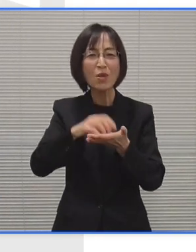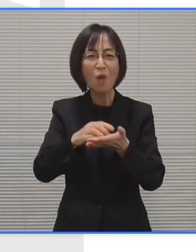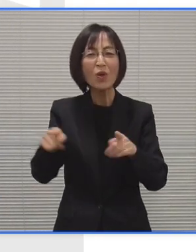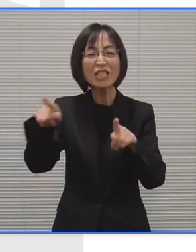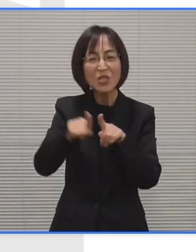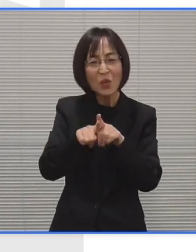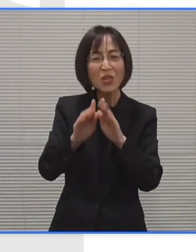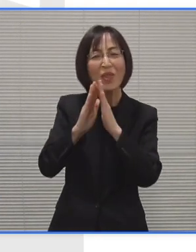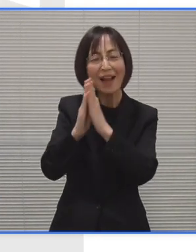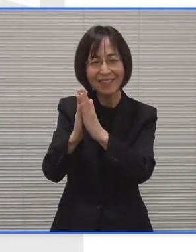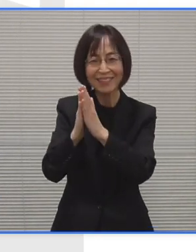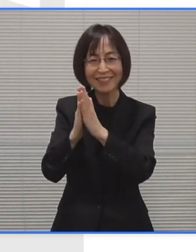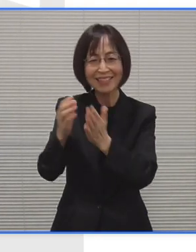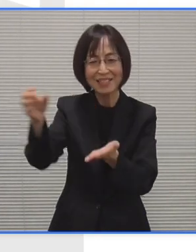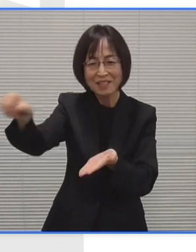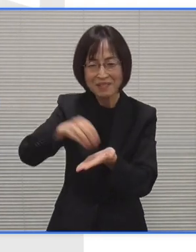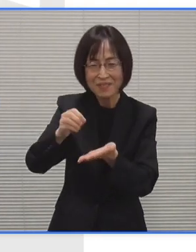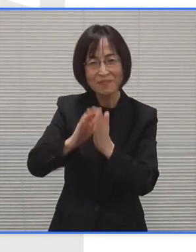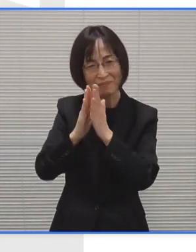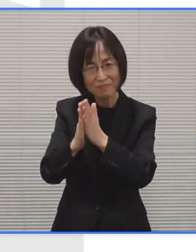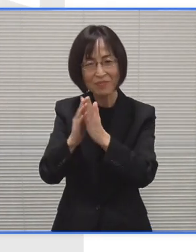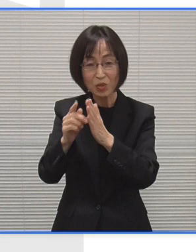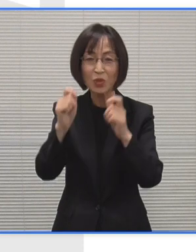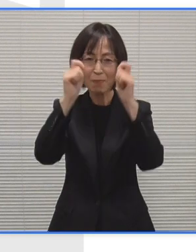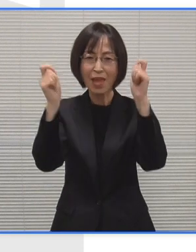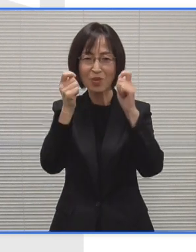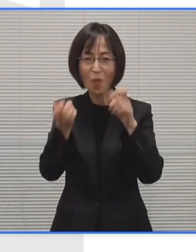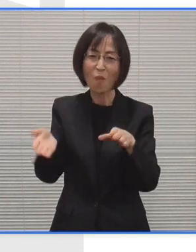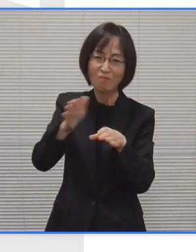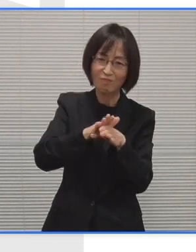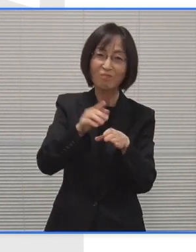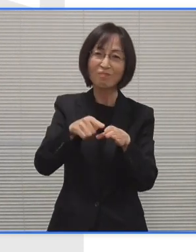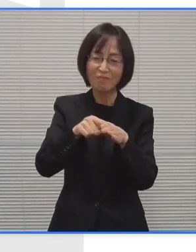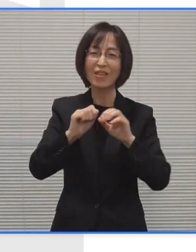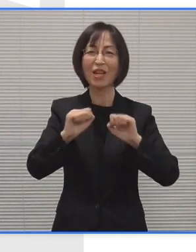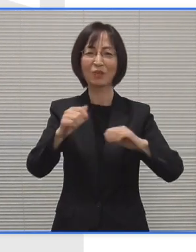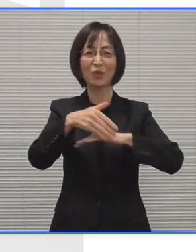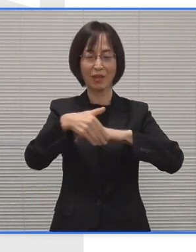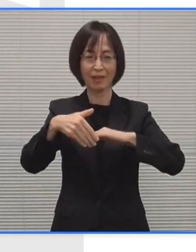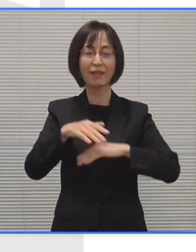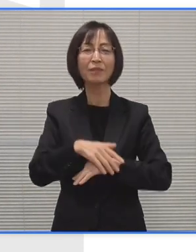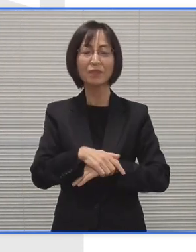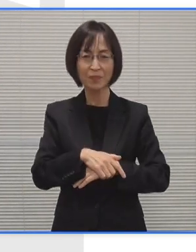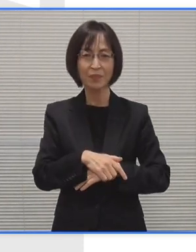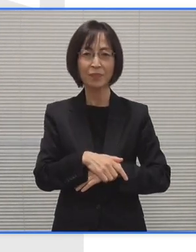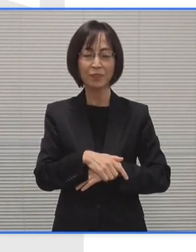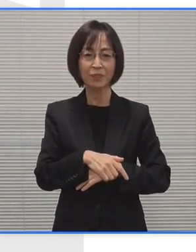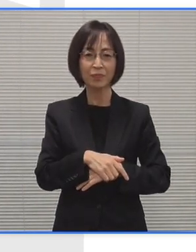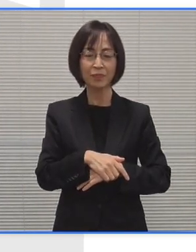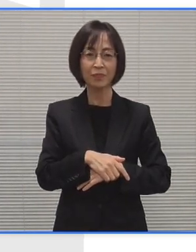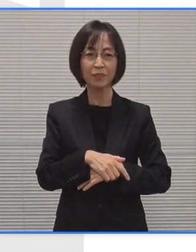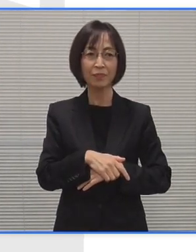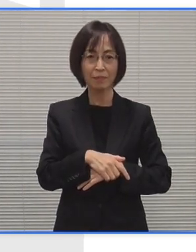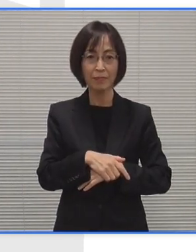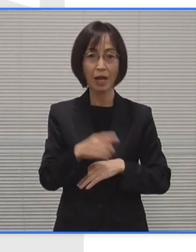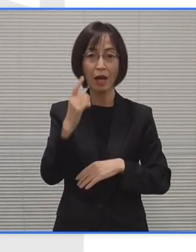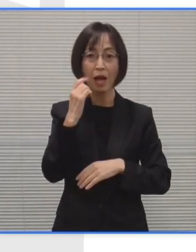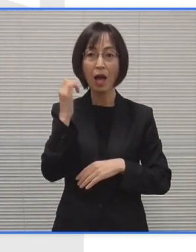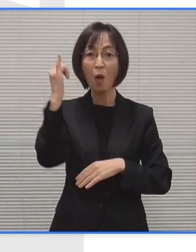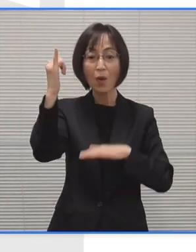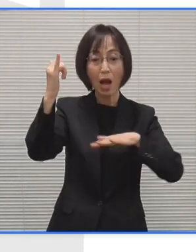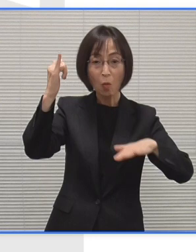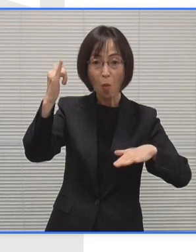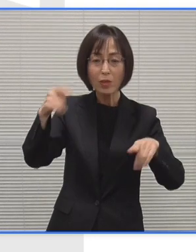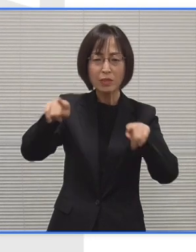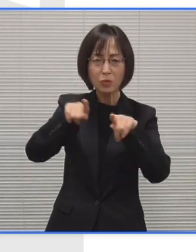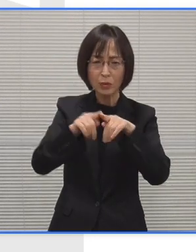ださいよというような、イベントにも踏み出したんですけれども、それから親子で楽しまれる方